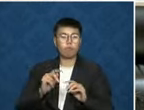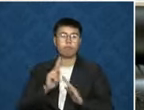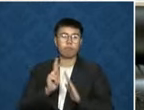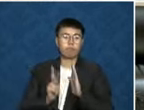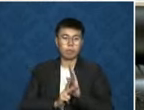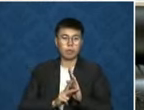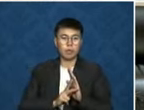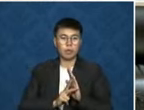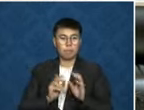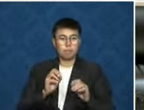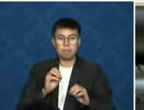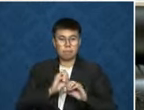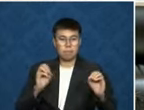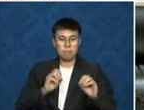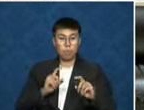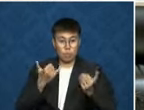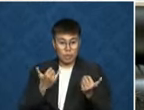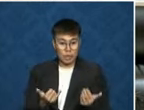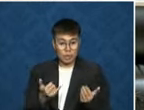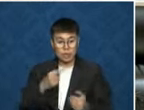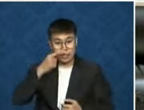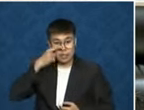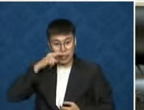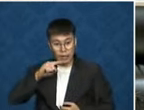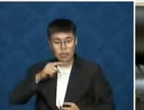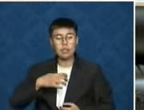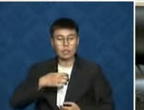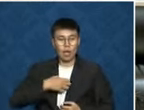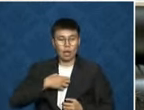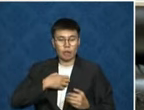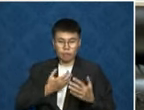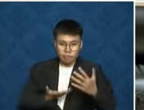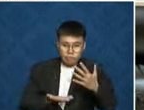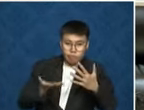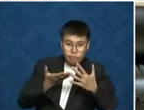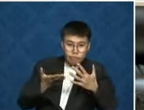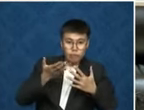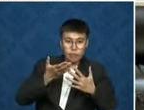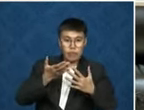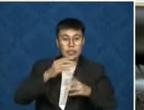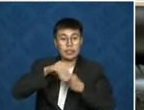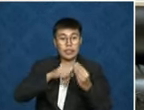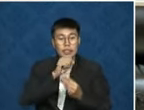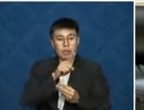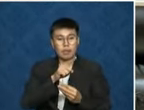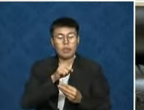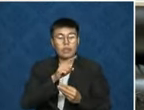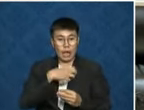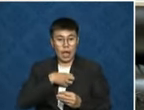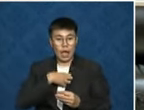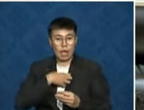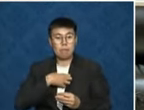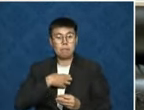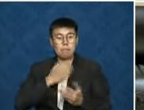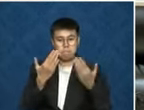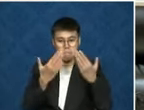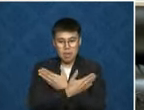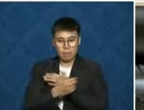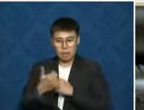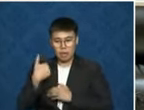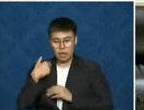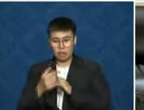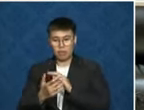ค่ะดังนั้นค่ะวันนี้หากประเทศไทยต้องการยกระดับเศรษฐกิจค่ะของประเทศไปสู่เศรษฐกิจดิจิทัล